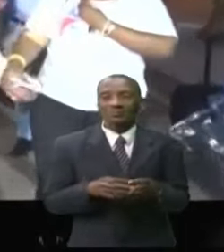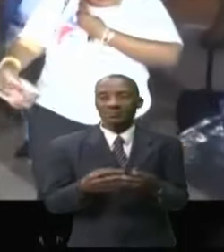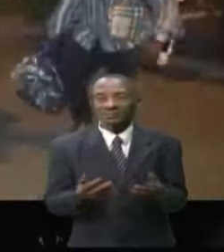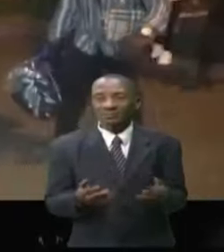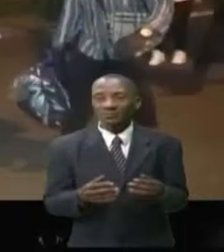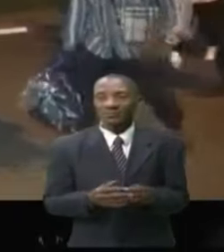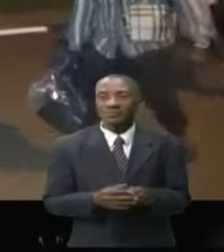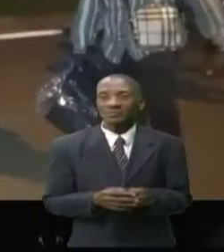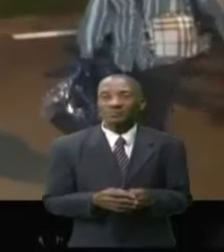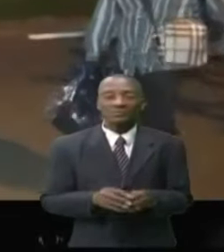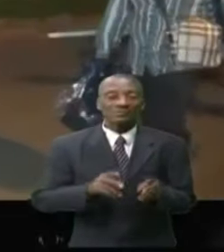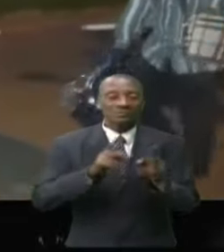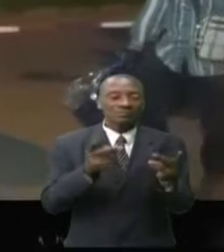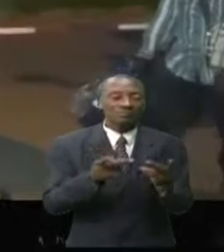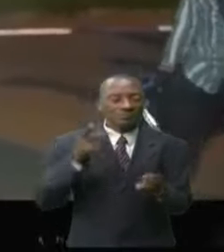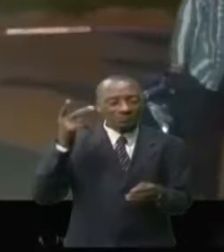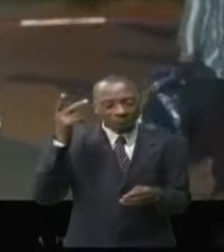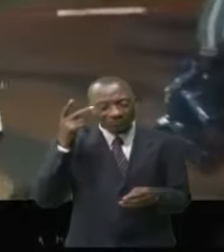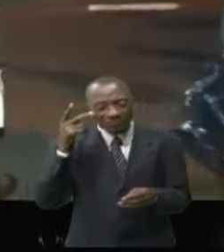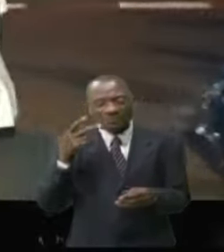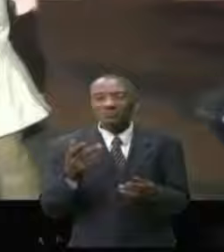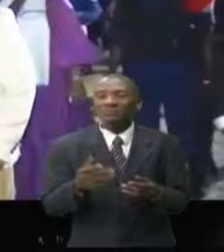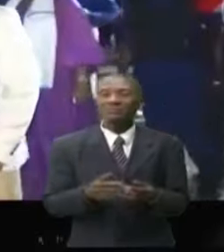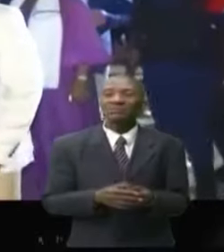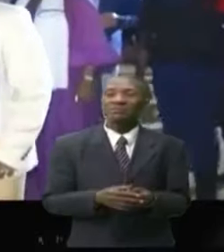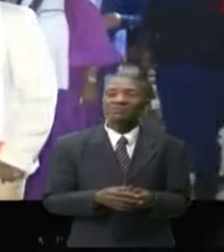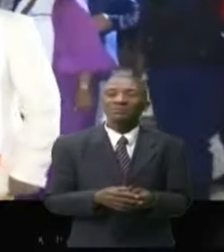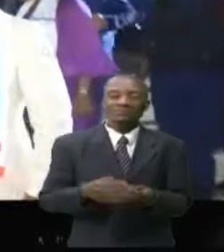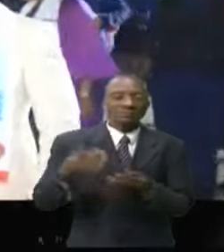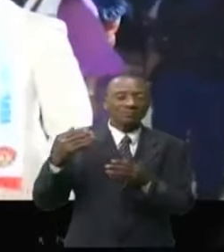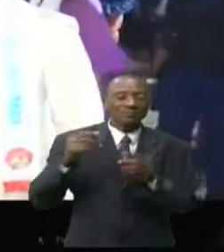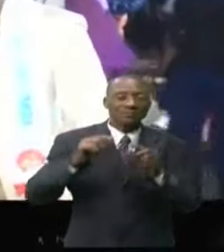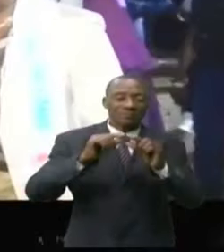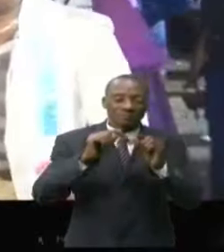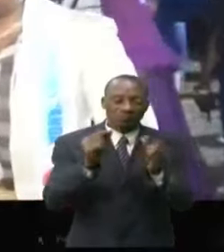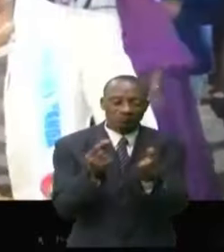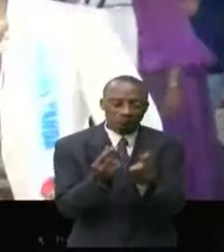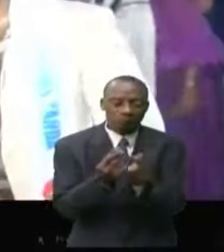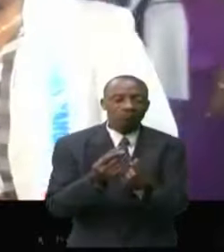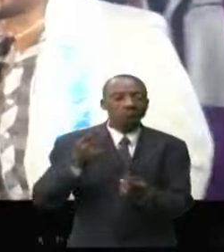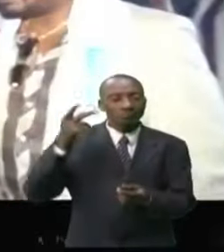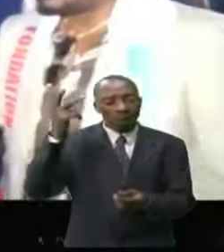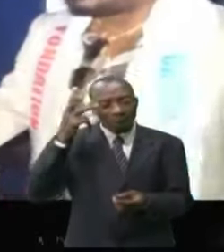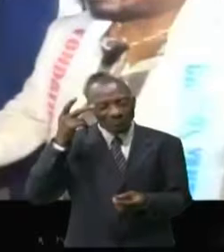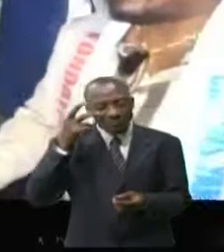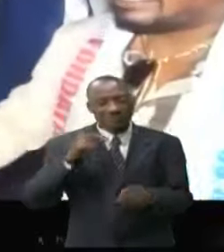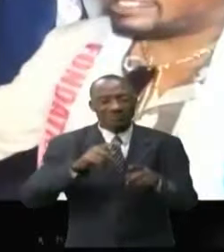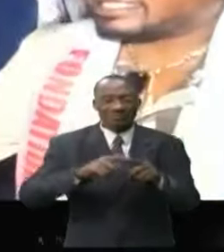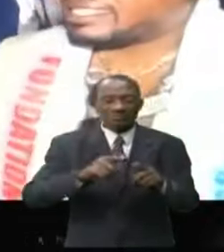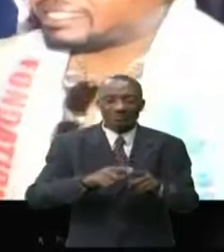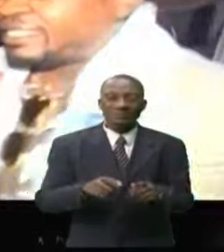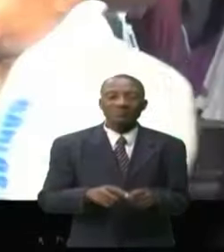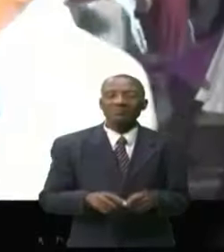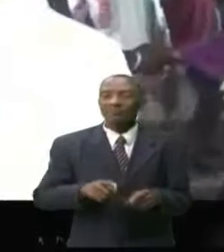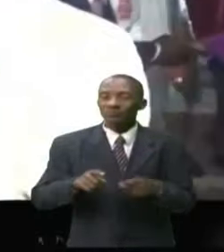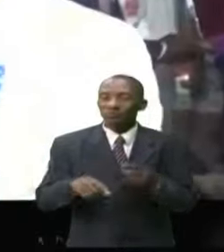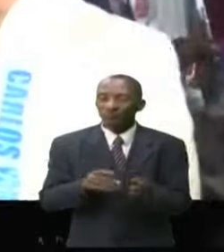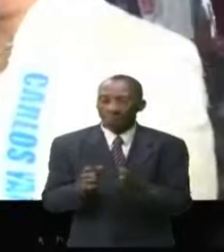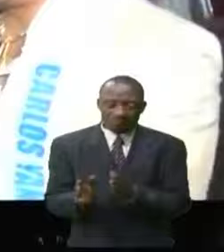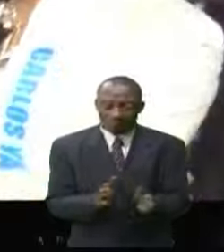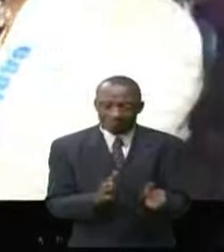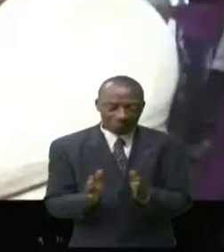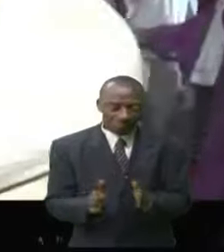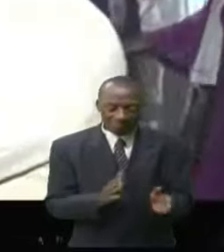cuprifè l'homme voudrait impulser ses activités à l'échelle du pays tout en arborant la vision primaire du chef de l'État Félix Anto